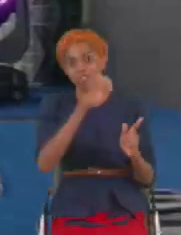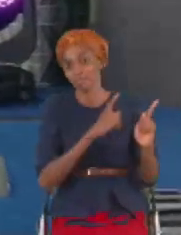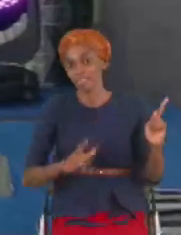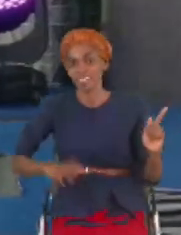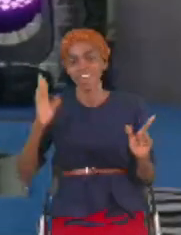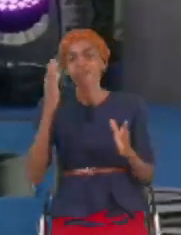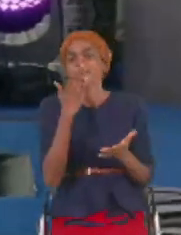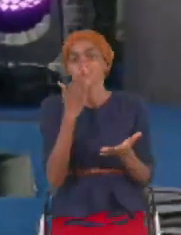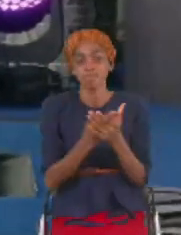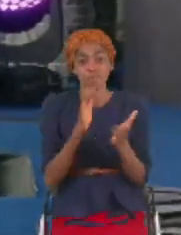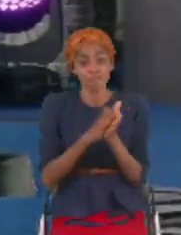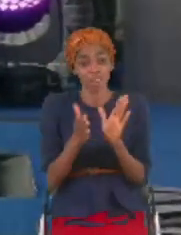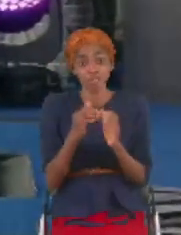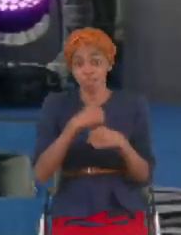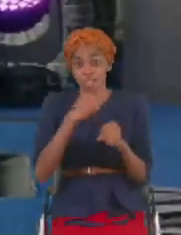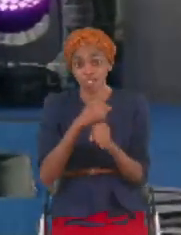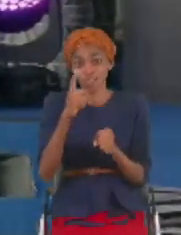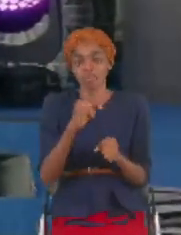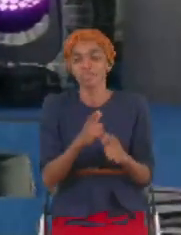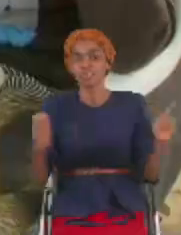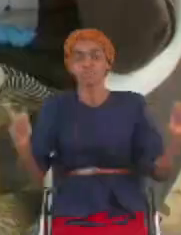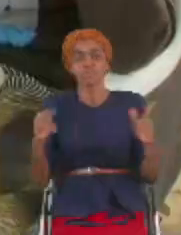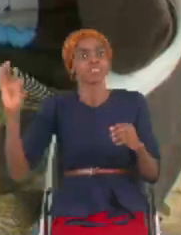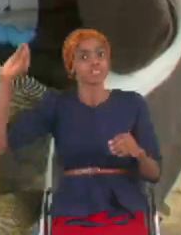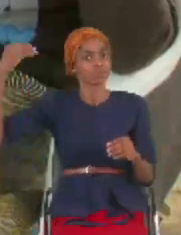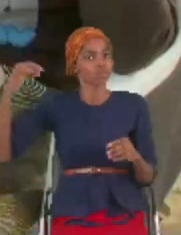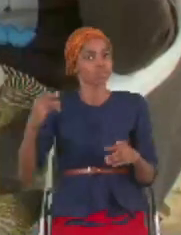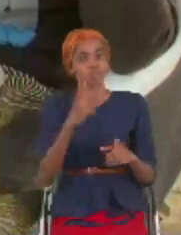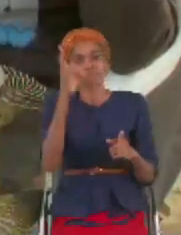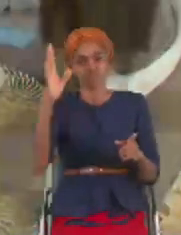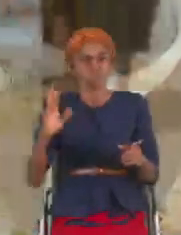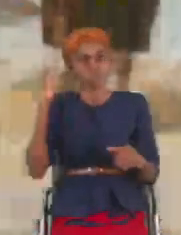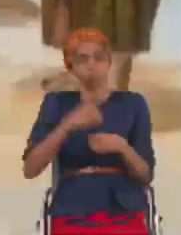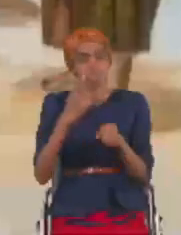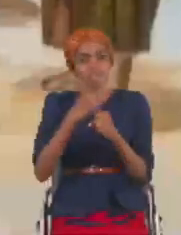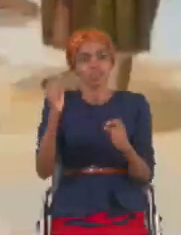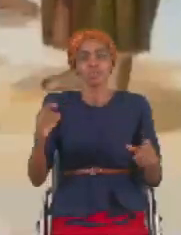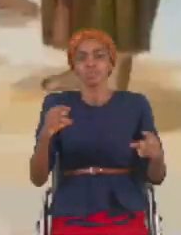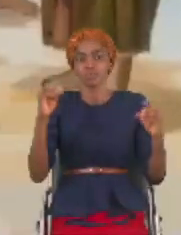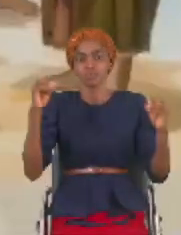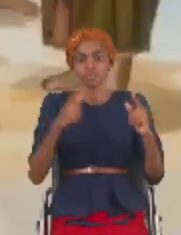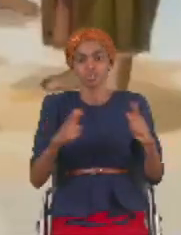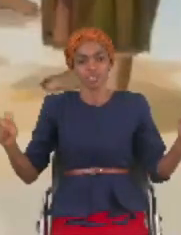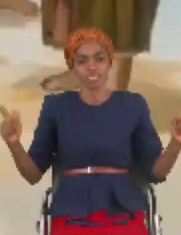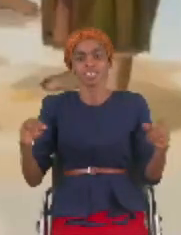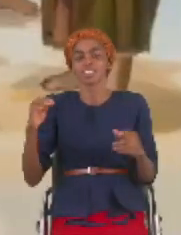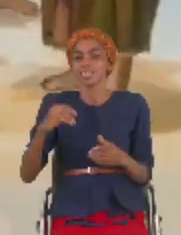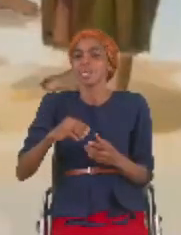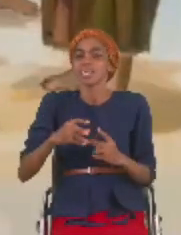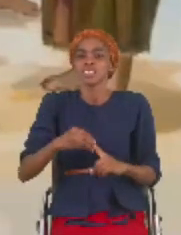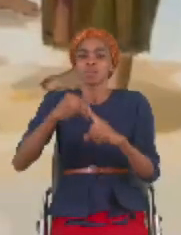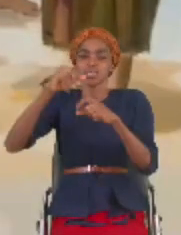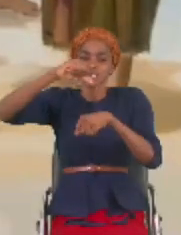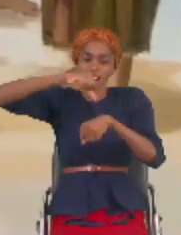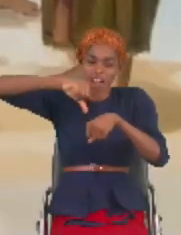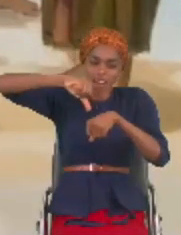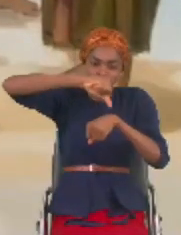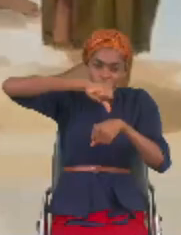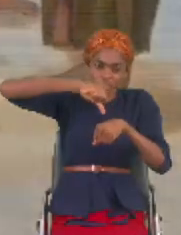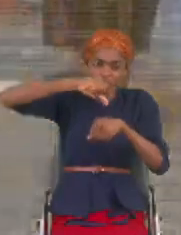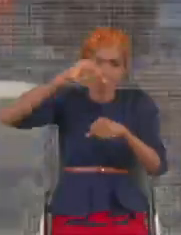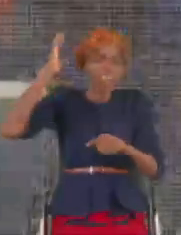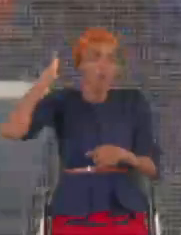gand la grâce du seigneur te rendras grand l'onction l'option spéciale leur show spécifique